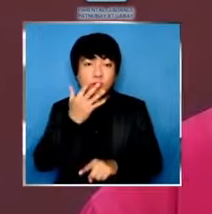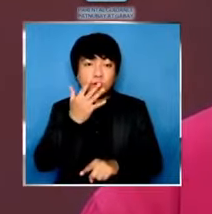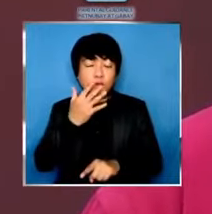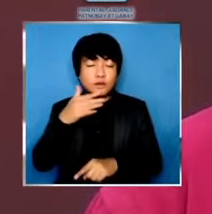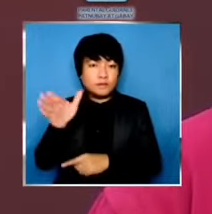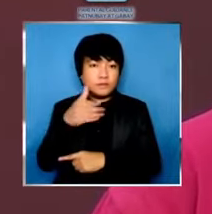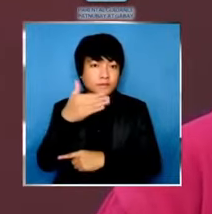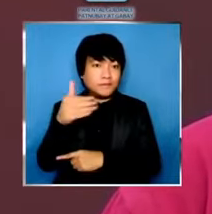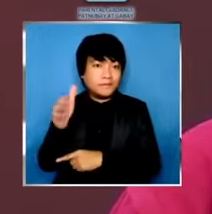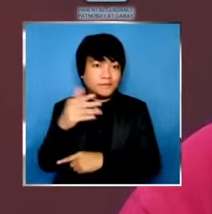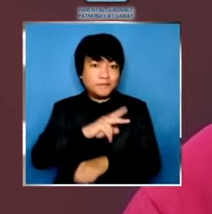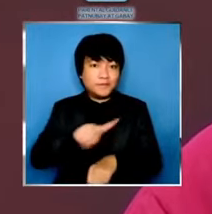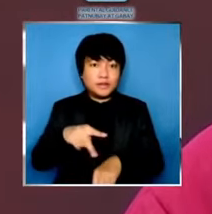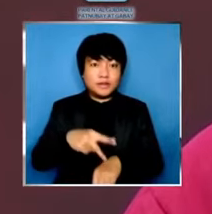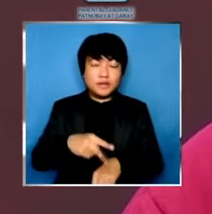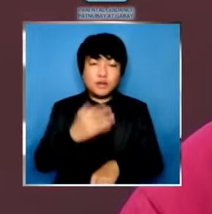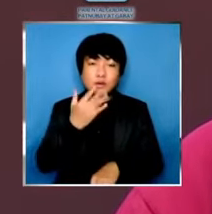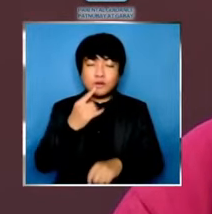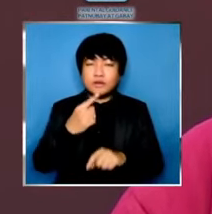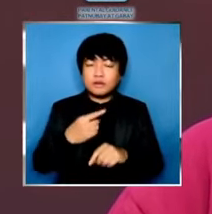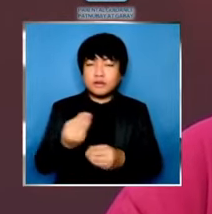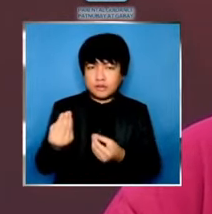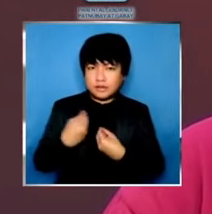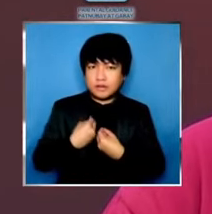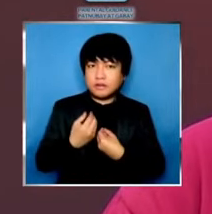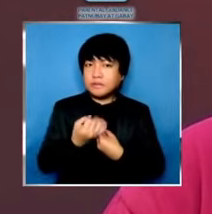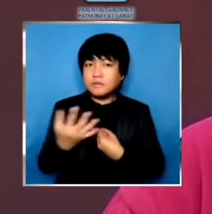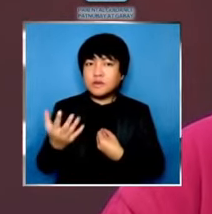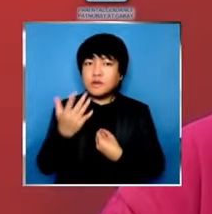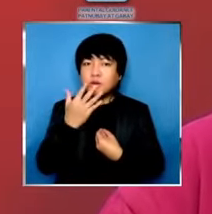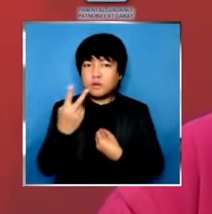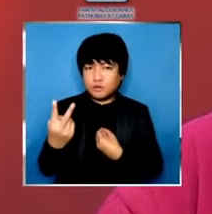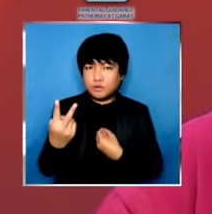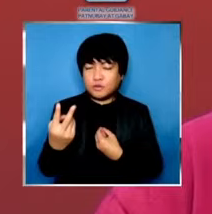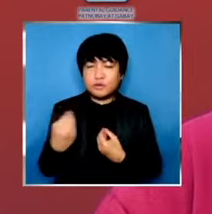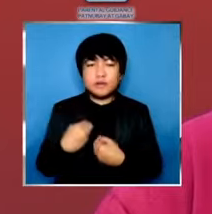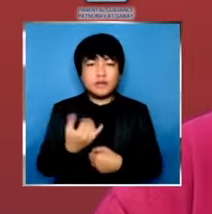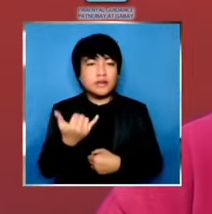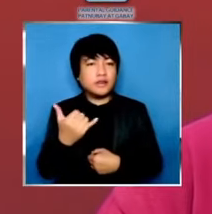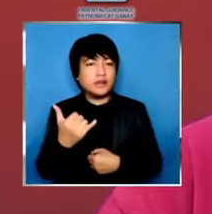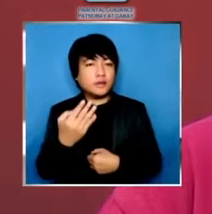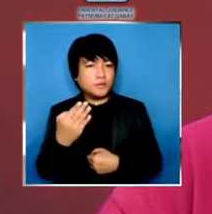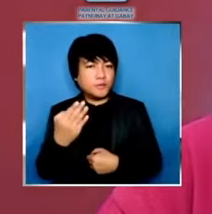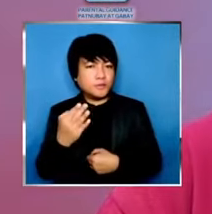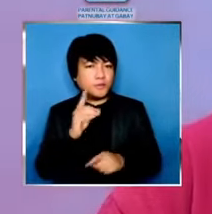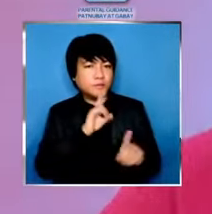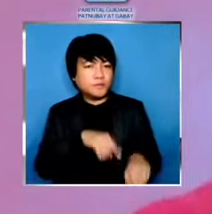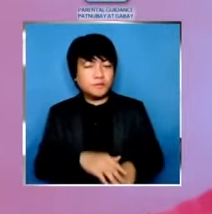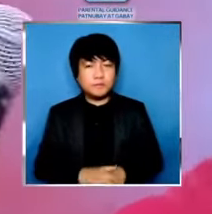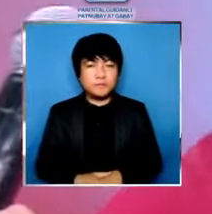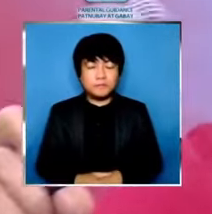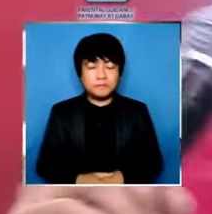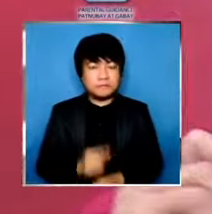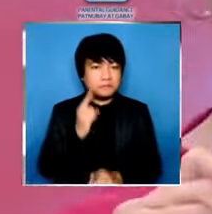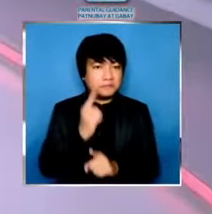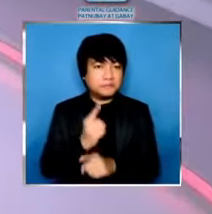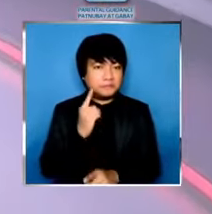2. Patamihan na! Yellow, blue. Yellow, blue.